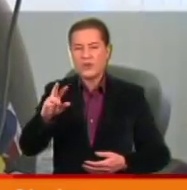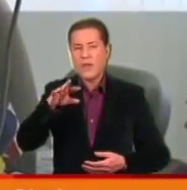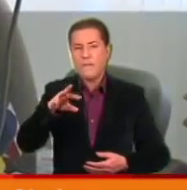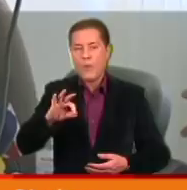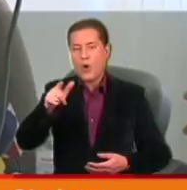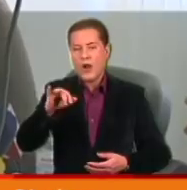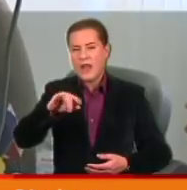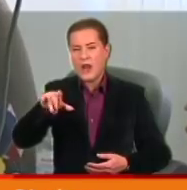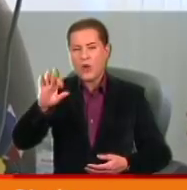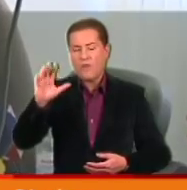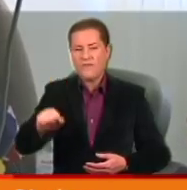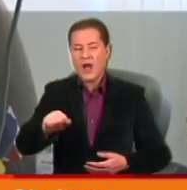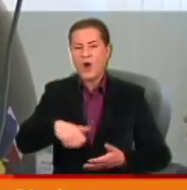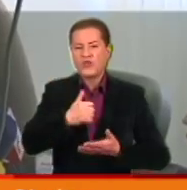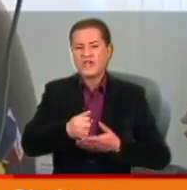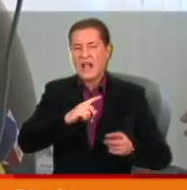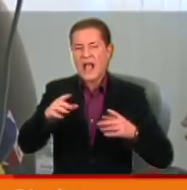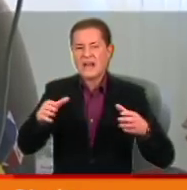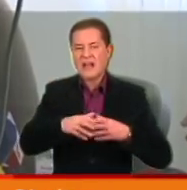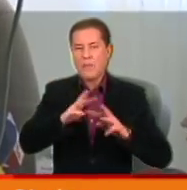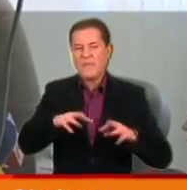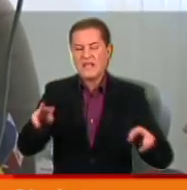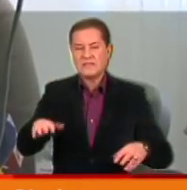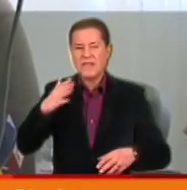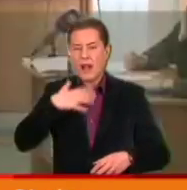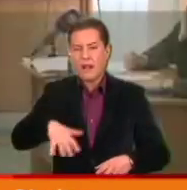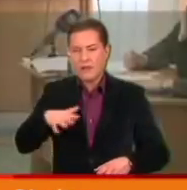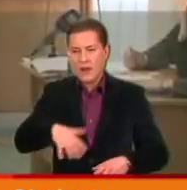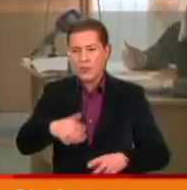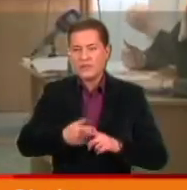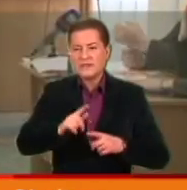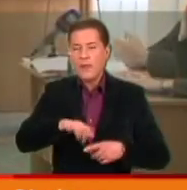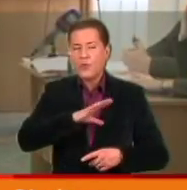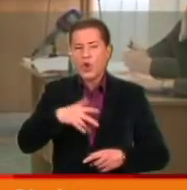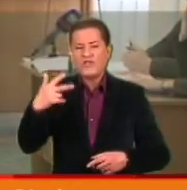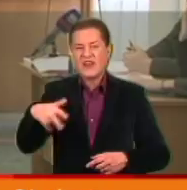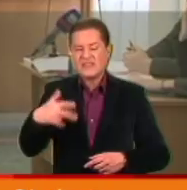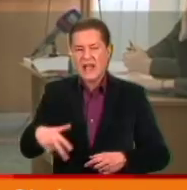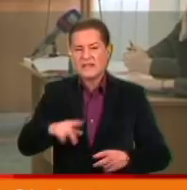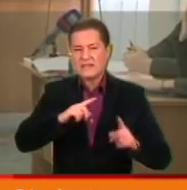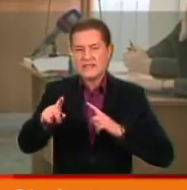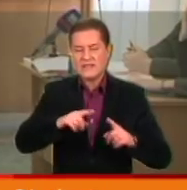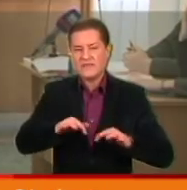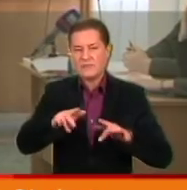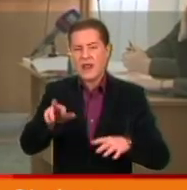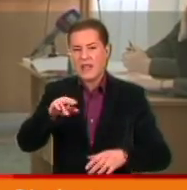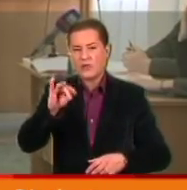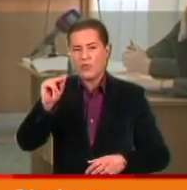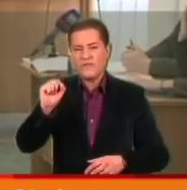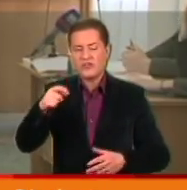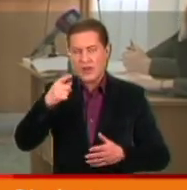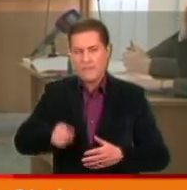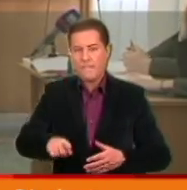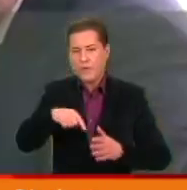Могильова, тодішнього очільника Ради міністрів Криму. Нині це було 30-те засідання у справі Януковича по суті. Сам